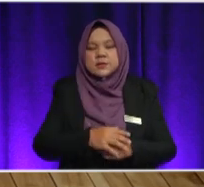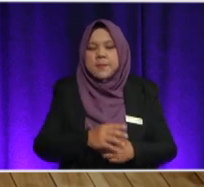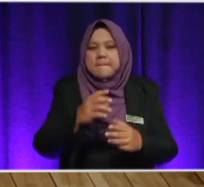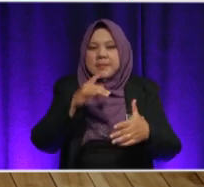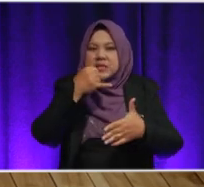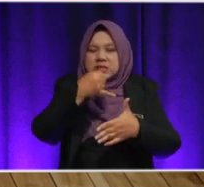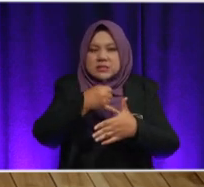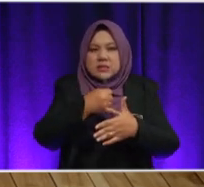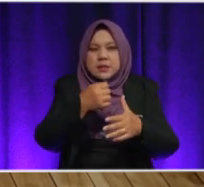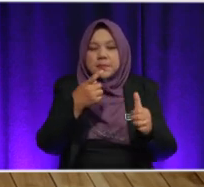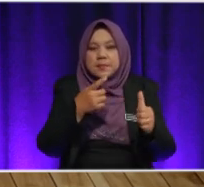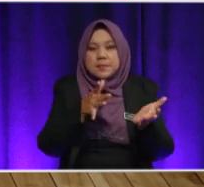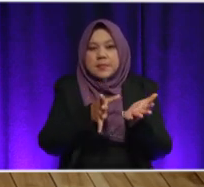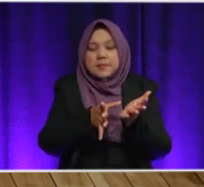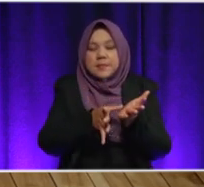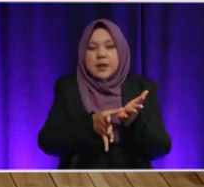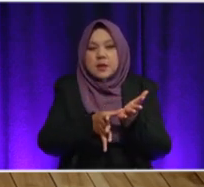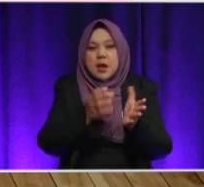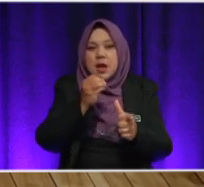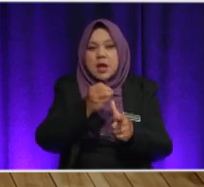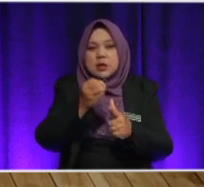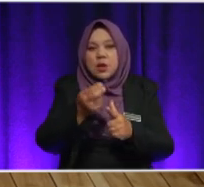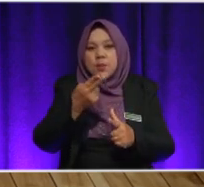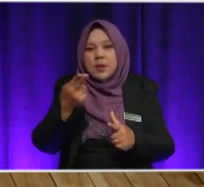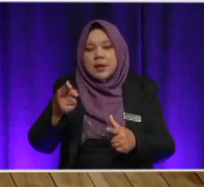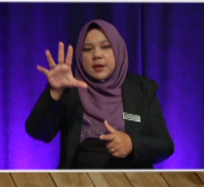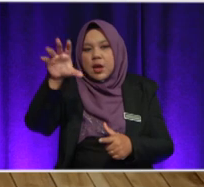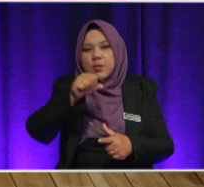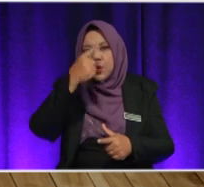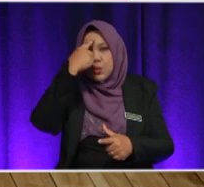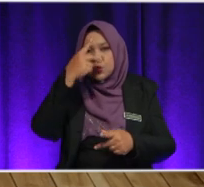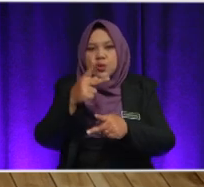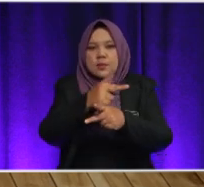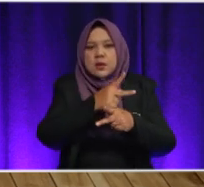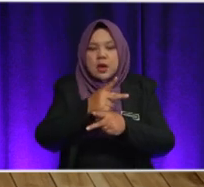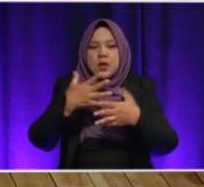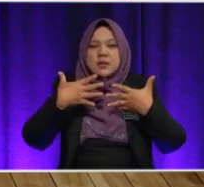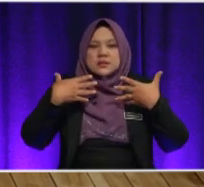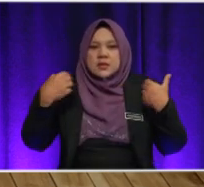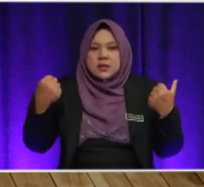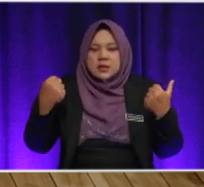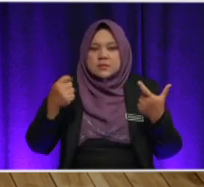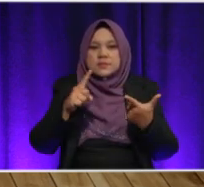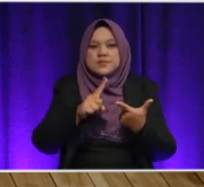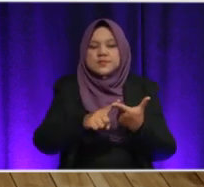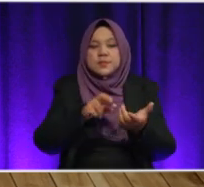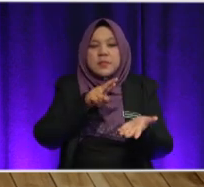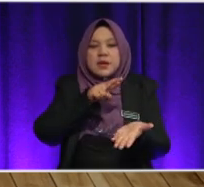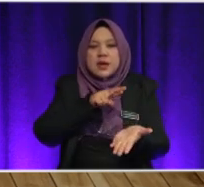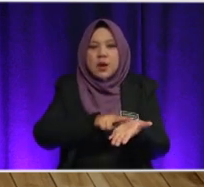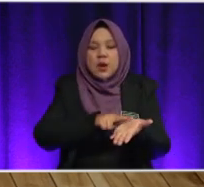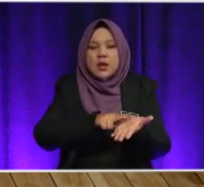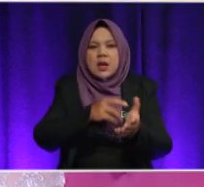dia adalah dada atau bahan yang diambil untuk mengawal kesehatan yang pertama merawat atau